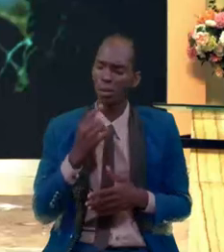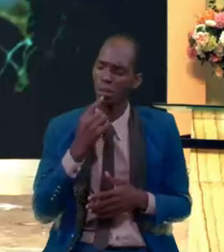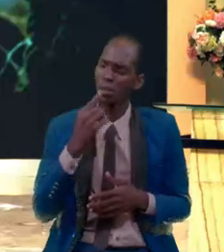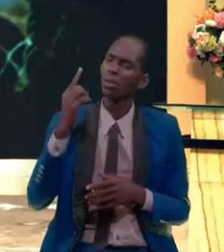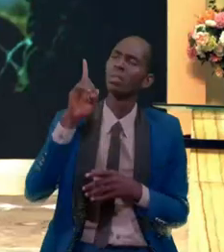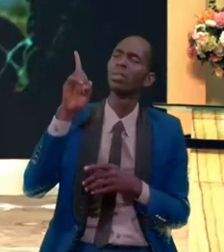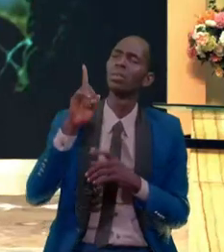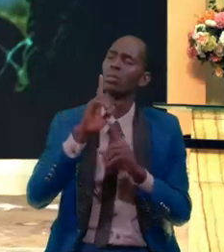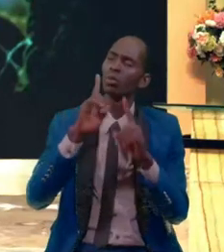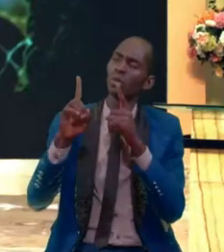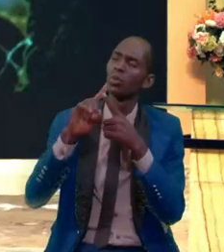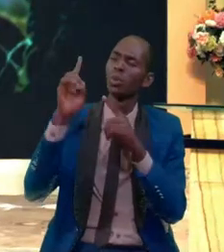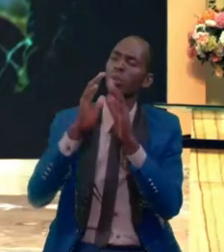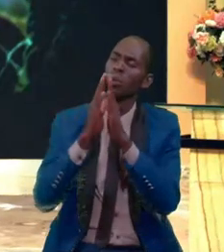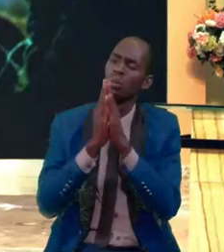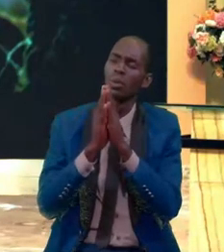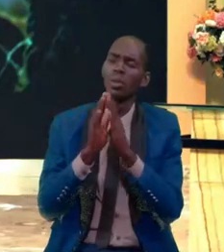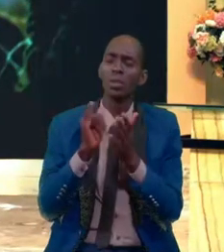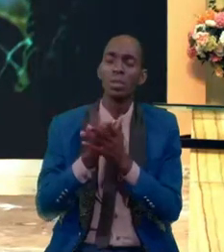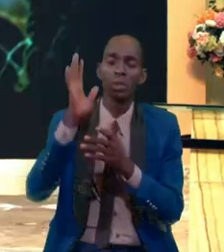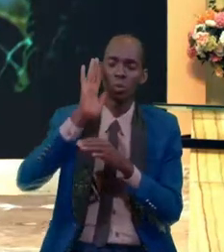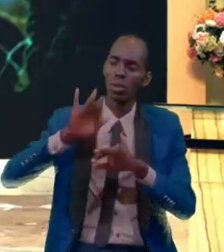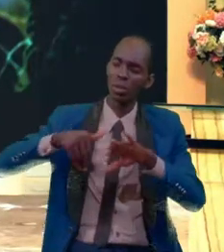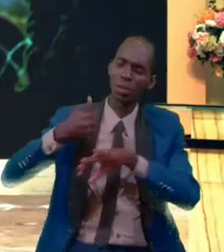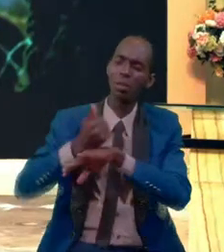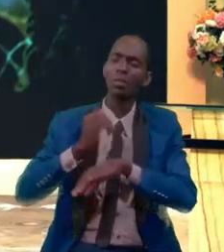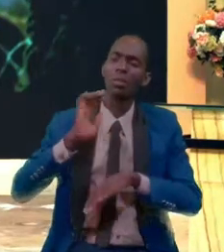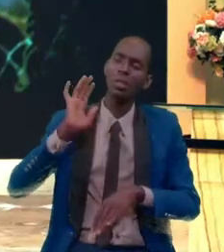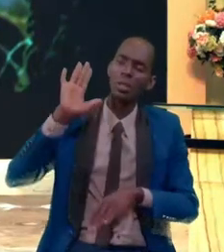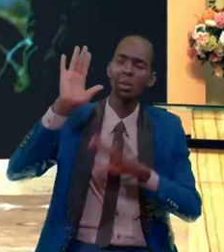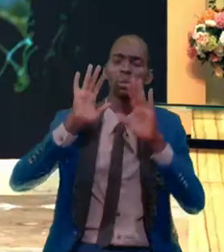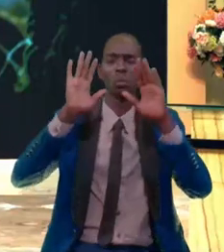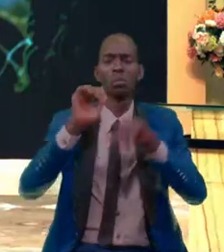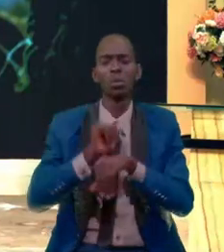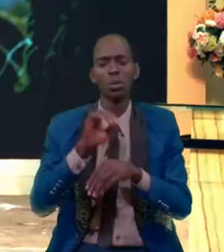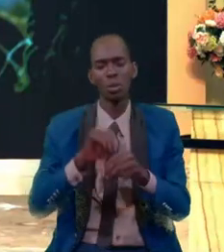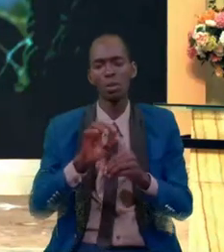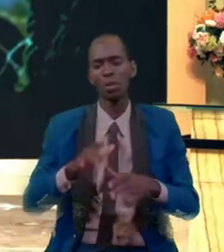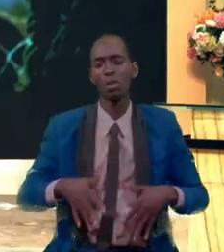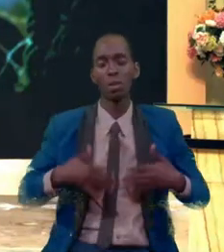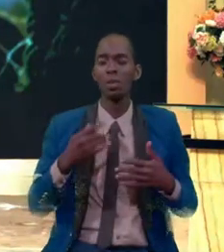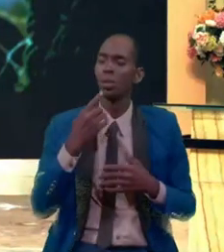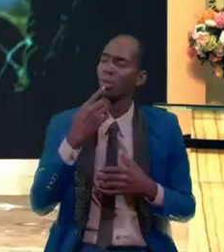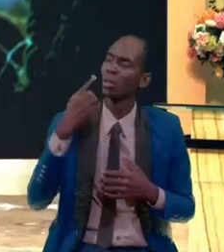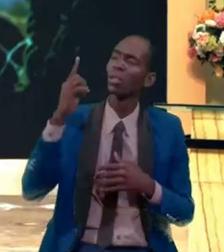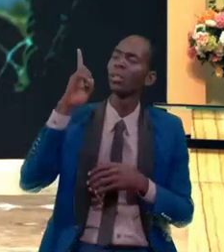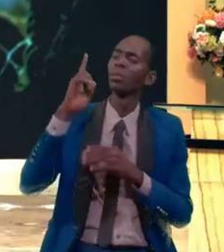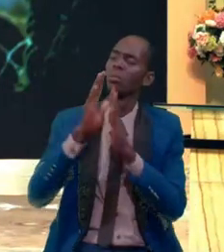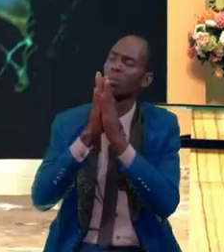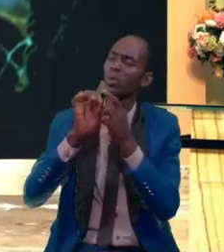Parlez au Seigneur. Il va confirmer le miracle dans votre vie. Parlez au Seigneur. Il va